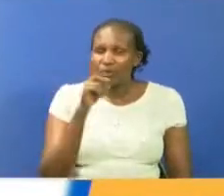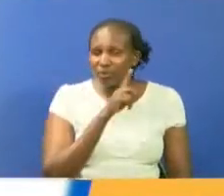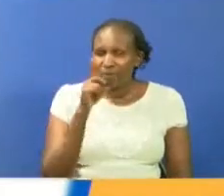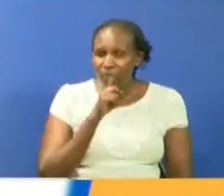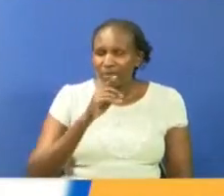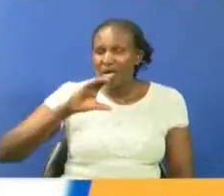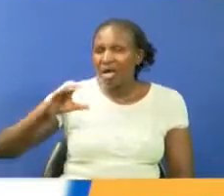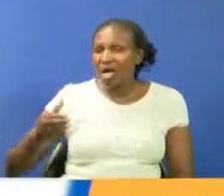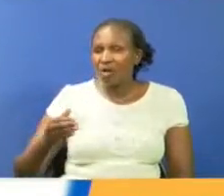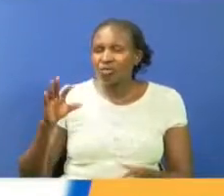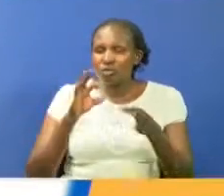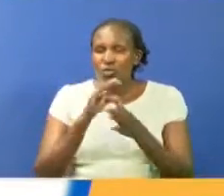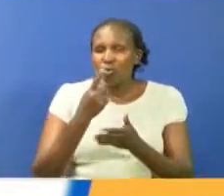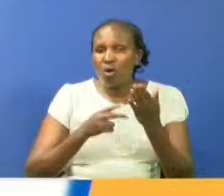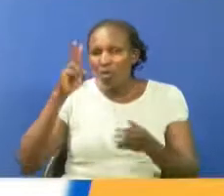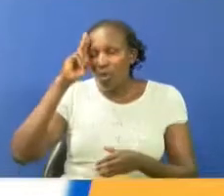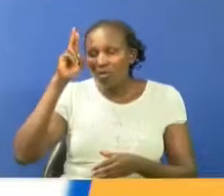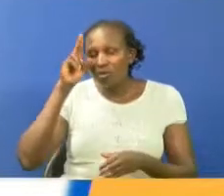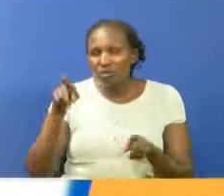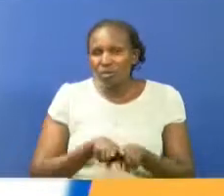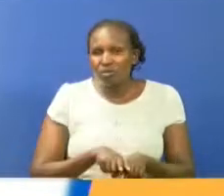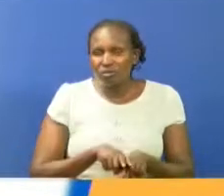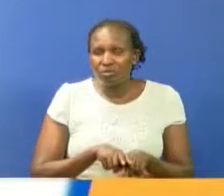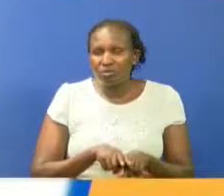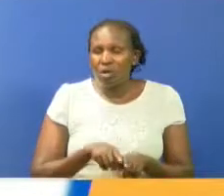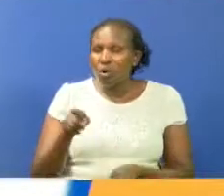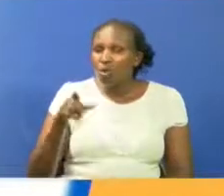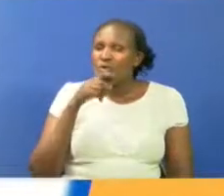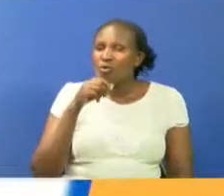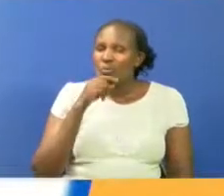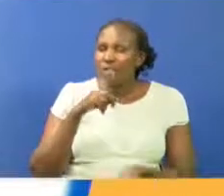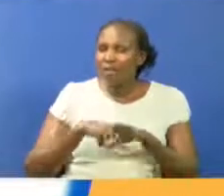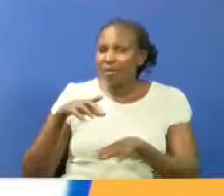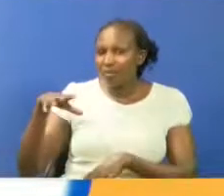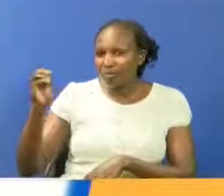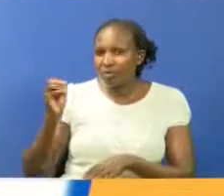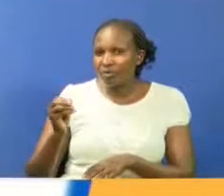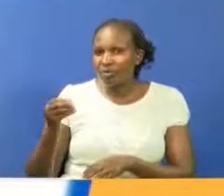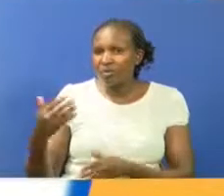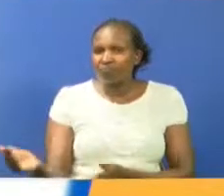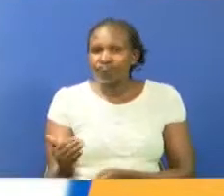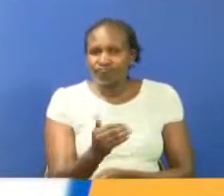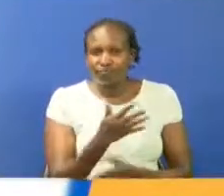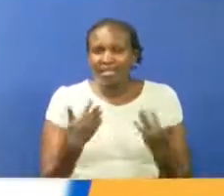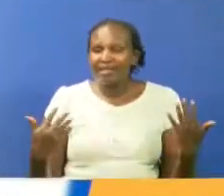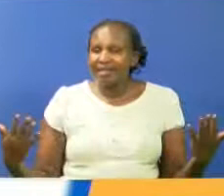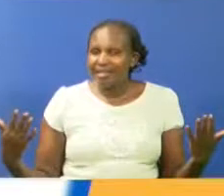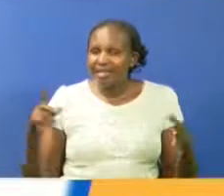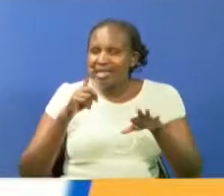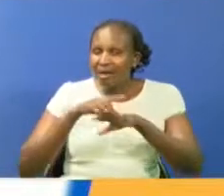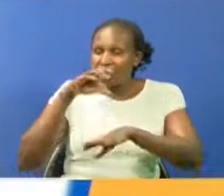kaunti wakishirikiana na polisi wa utawala. Hiyo kijana alipokuwa anaenda kutoa vitu, alipotoka kufika